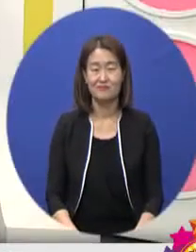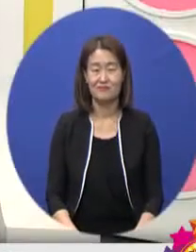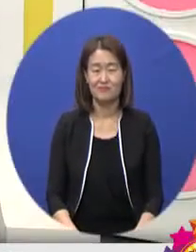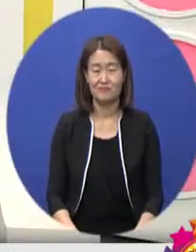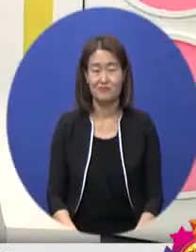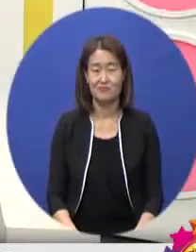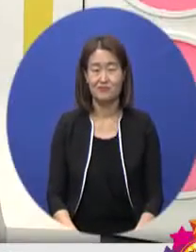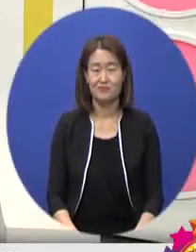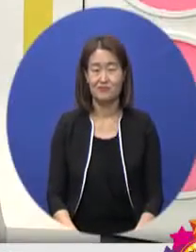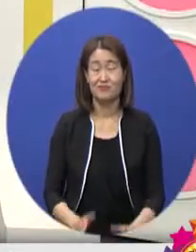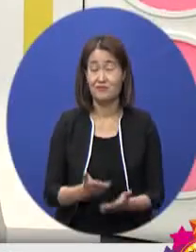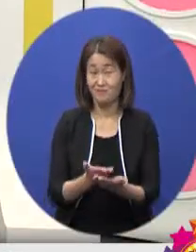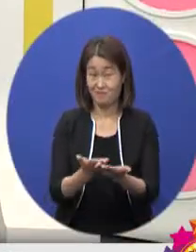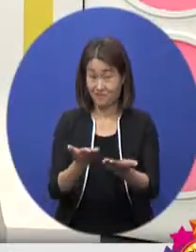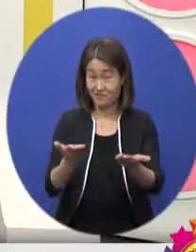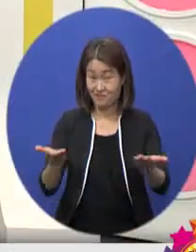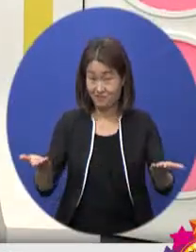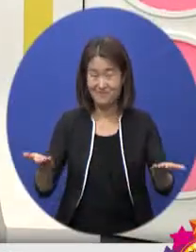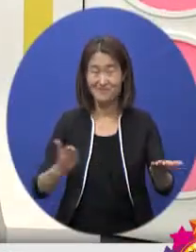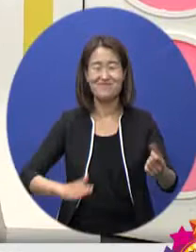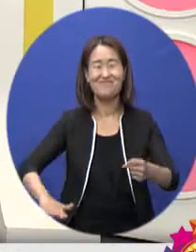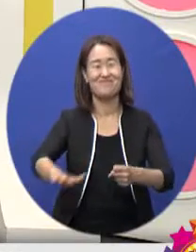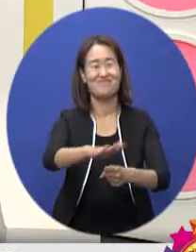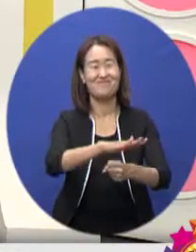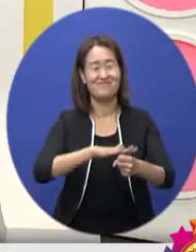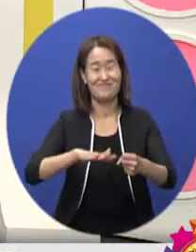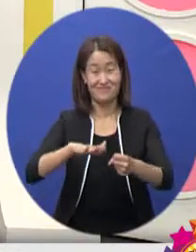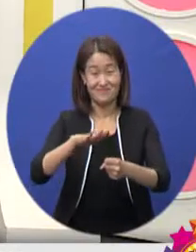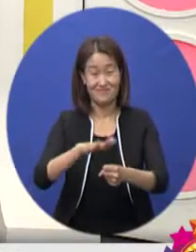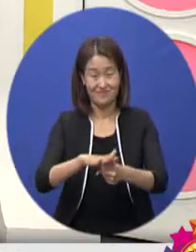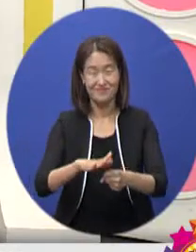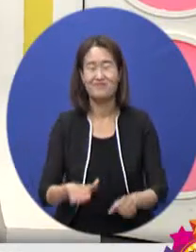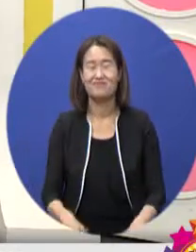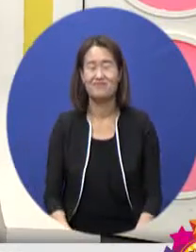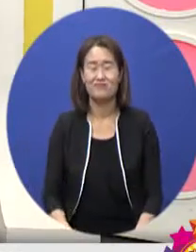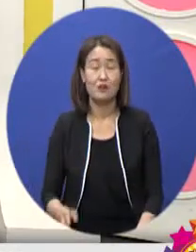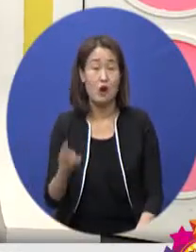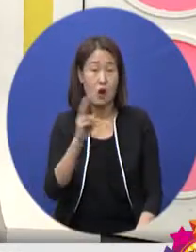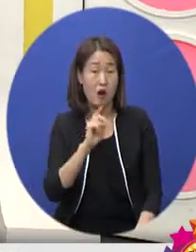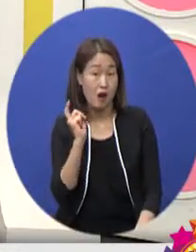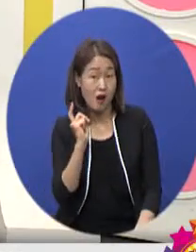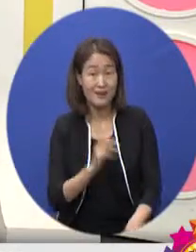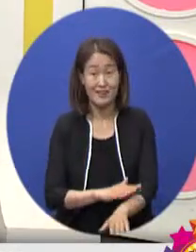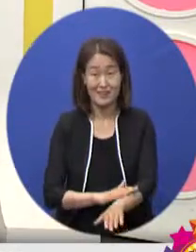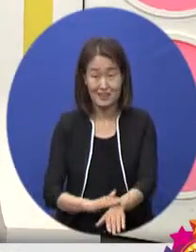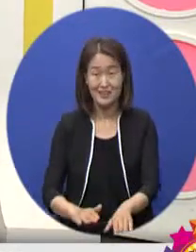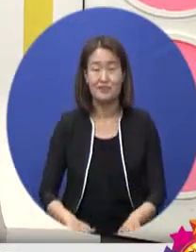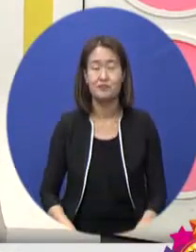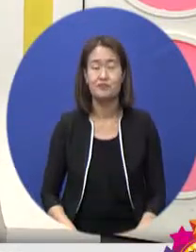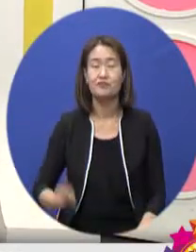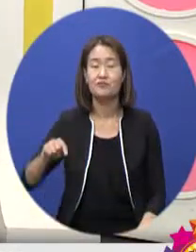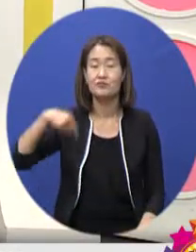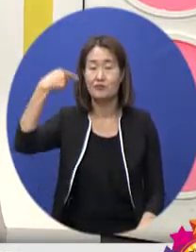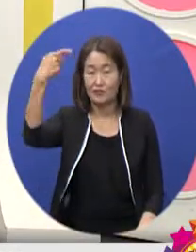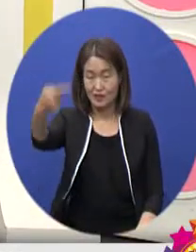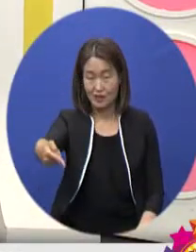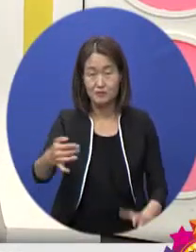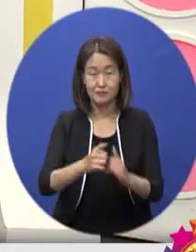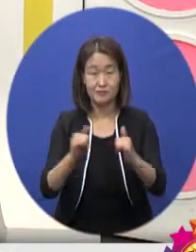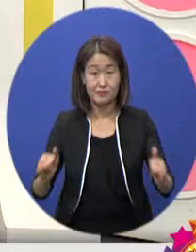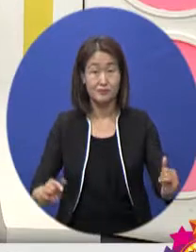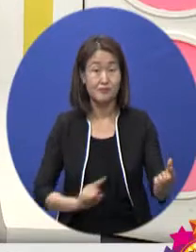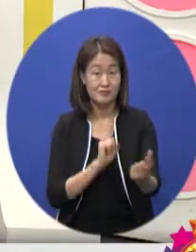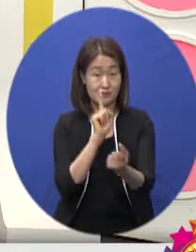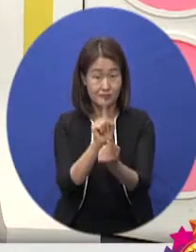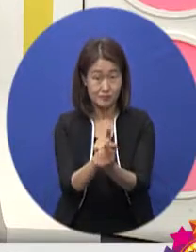그대를 사랑합니다 여러분을 사랑합니다 네, 노래 잘 들었습니다 네. 자, 계속해서 또 다음 참가자